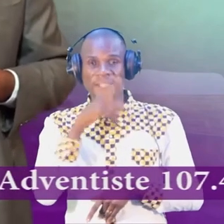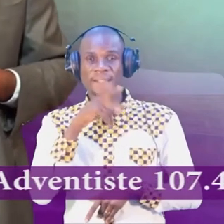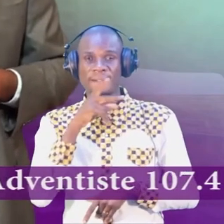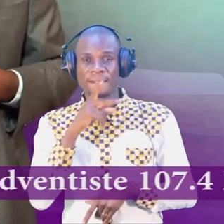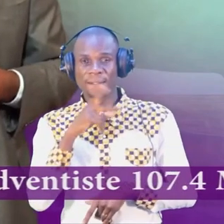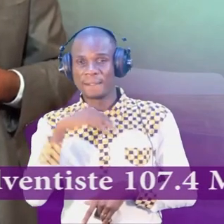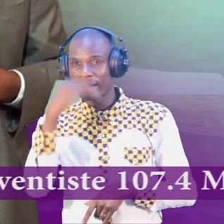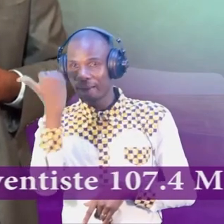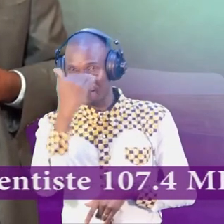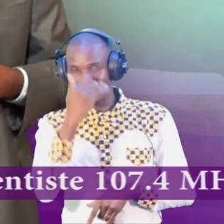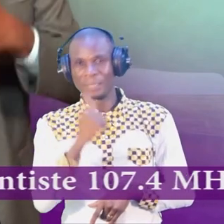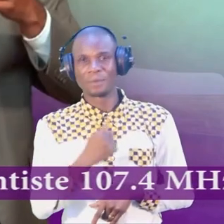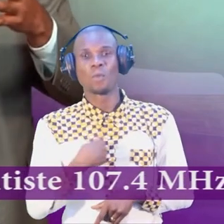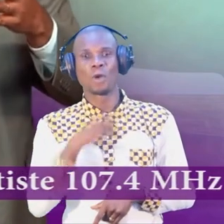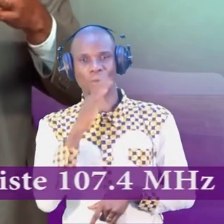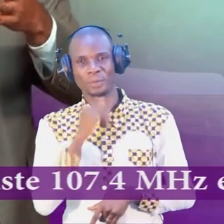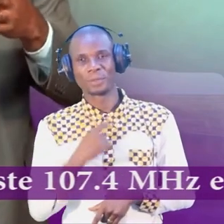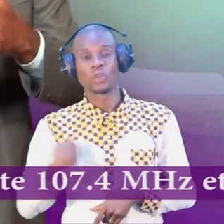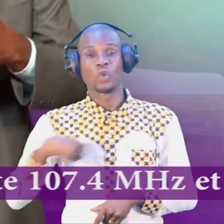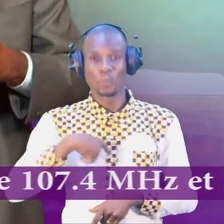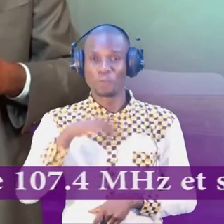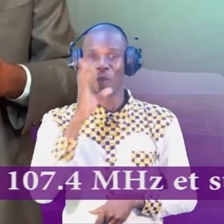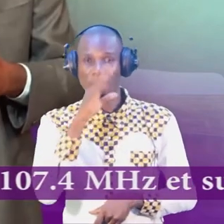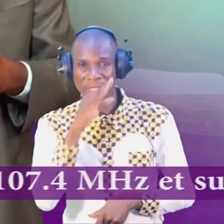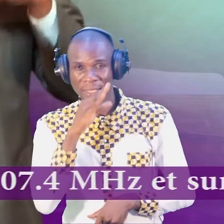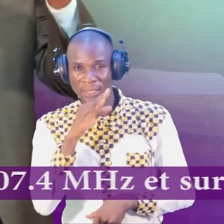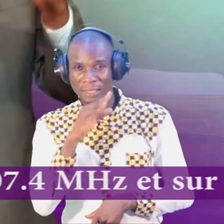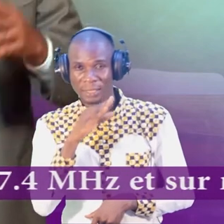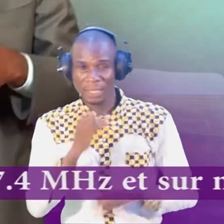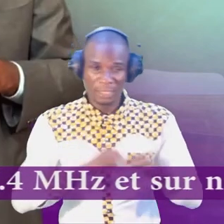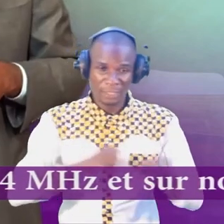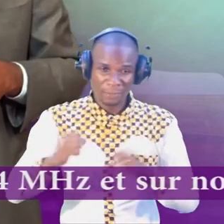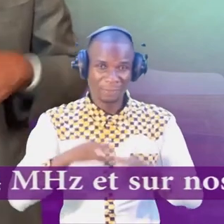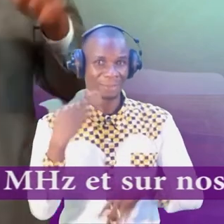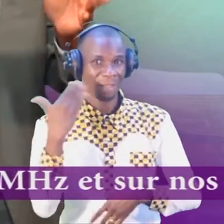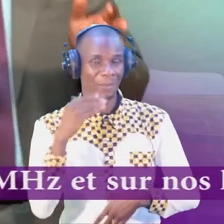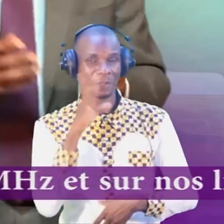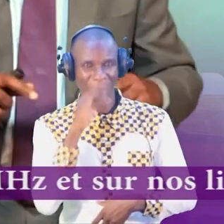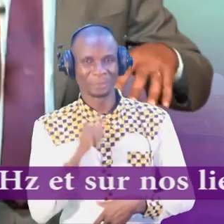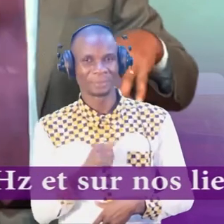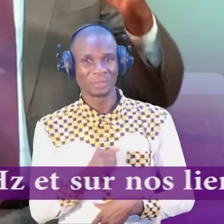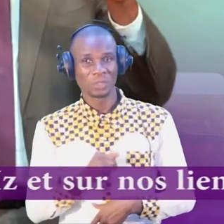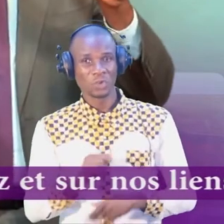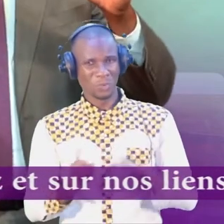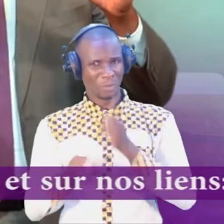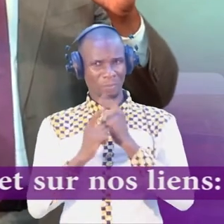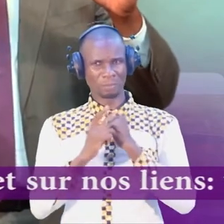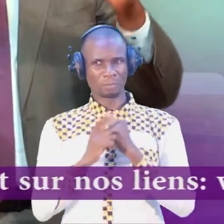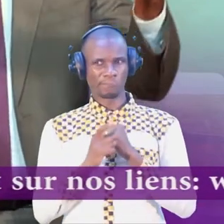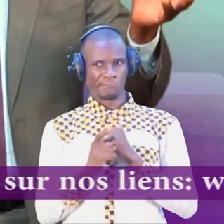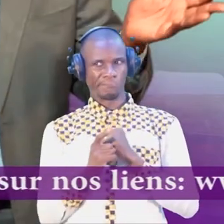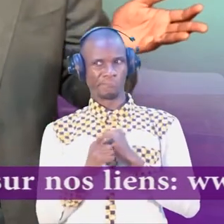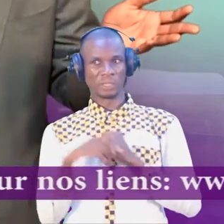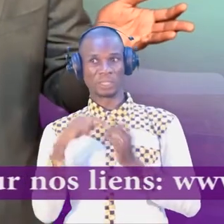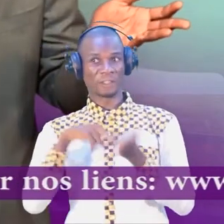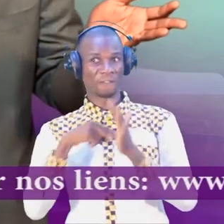heshima na sifa ya mtu mwingine. Nous pouvons mentir. Naweza kudanganya mtu kupitia mtazamo